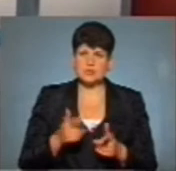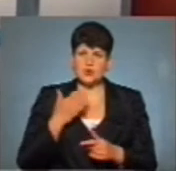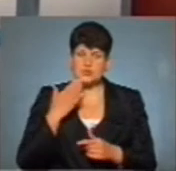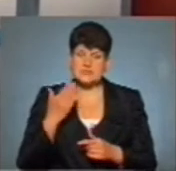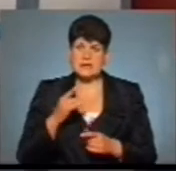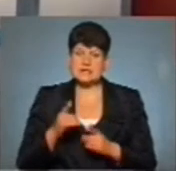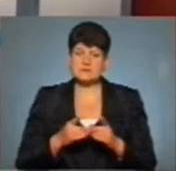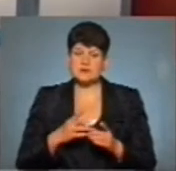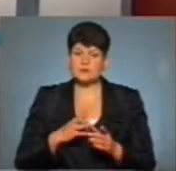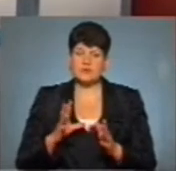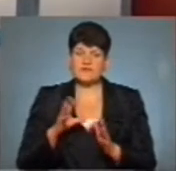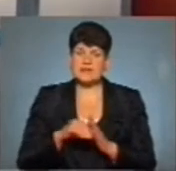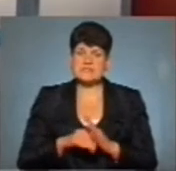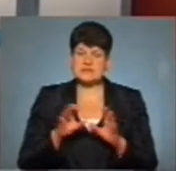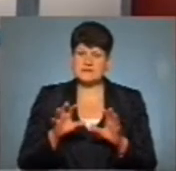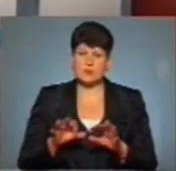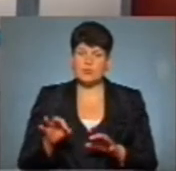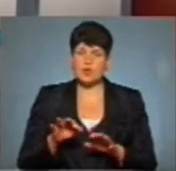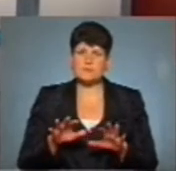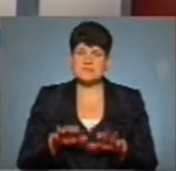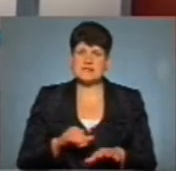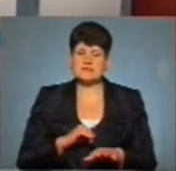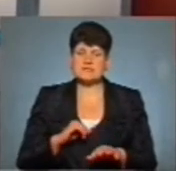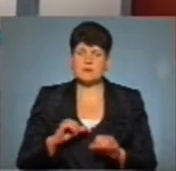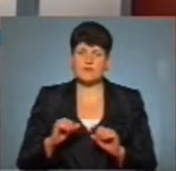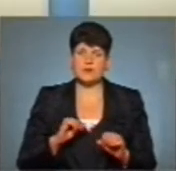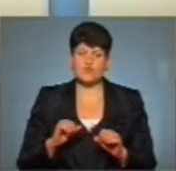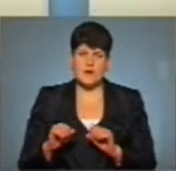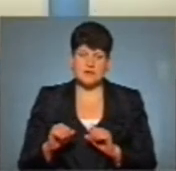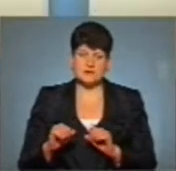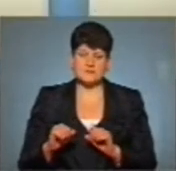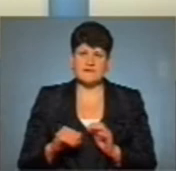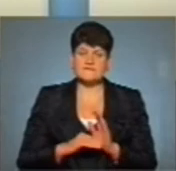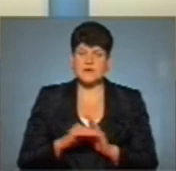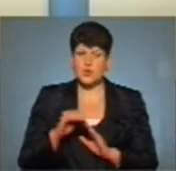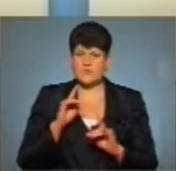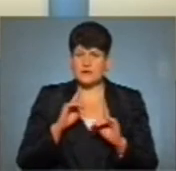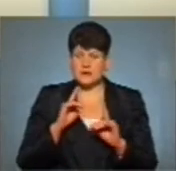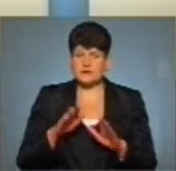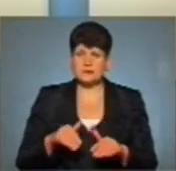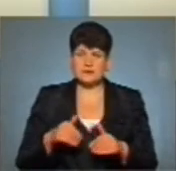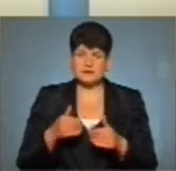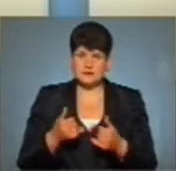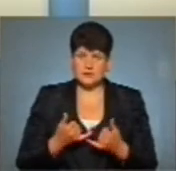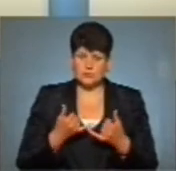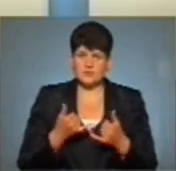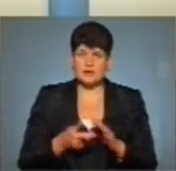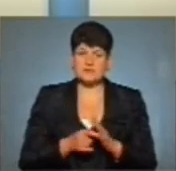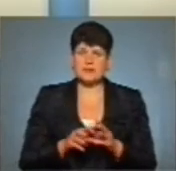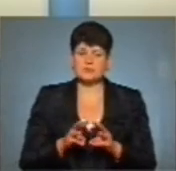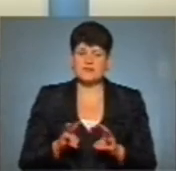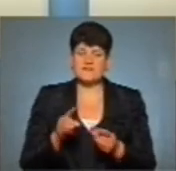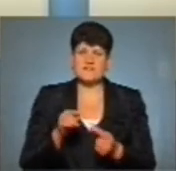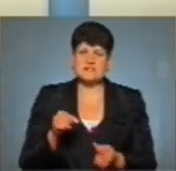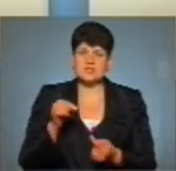змін, які були внесені в закон про місцеве самоврядування, Верховна Рада дала повноваження Кабінету міністрів